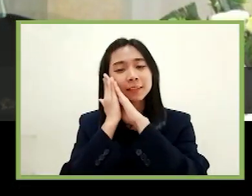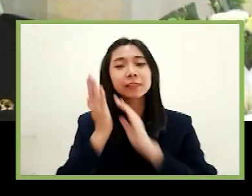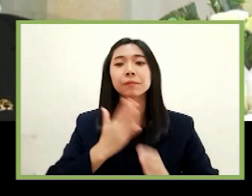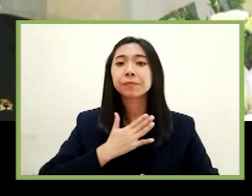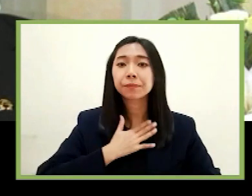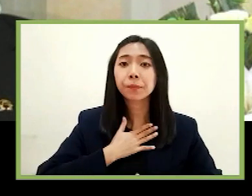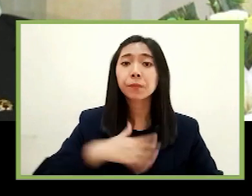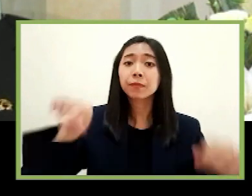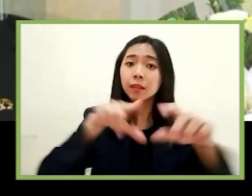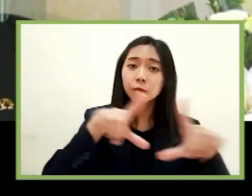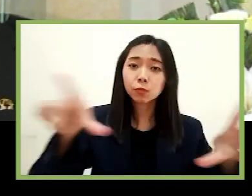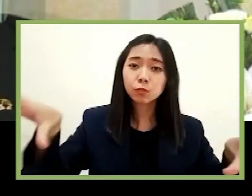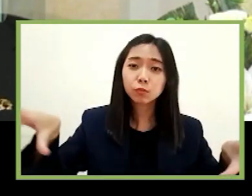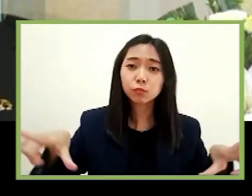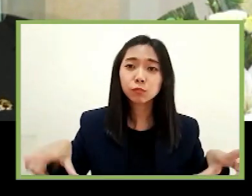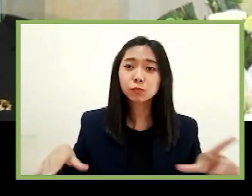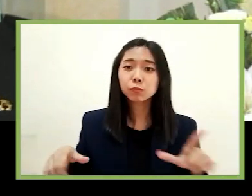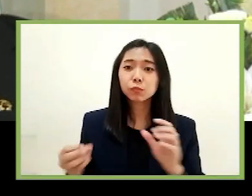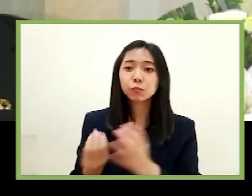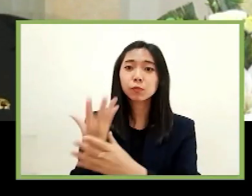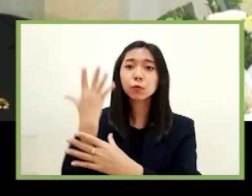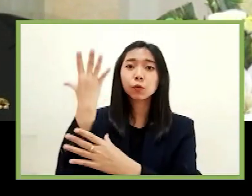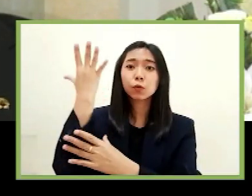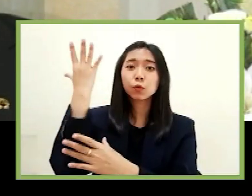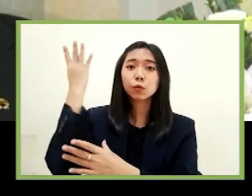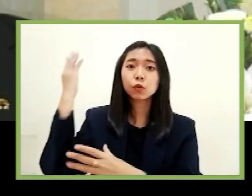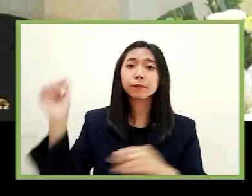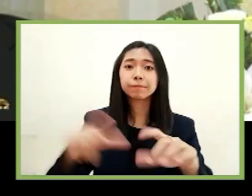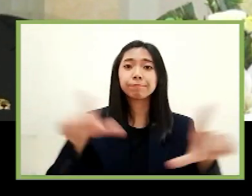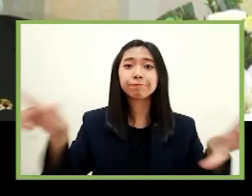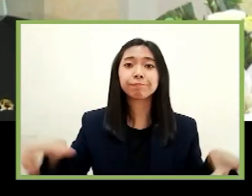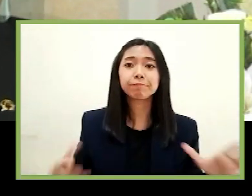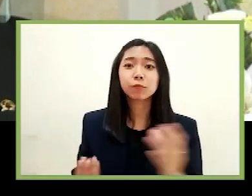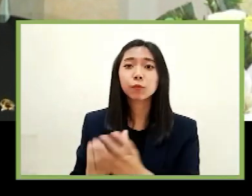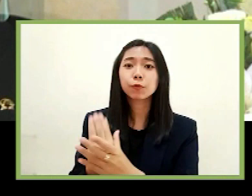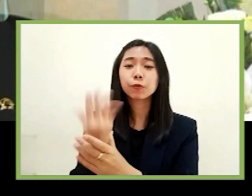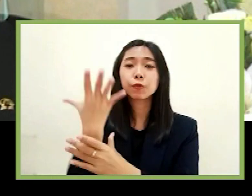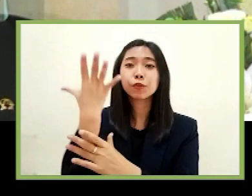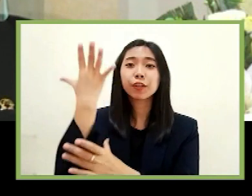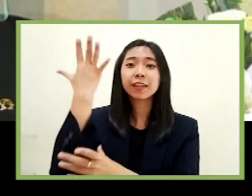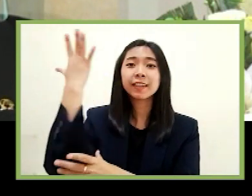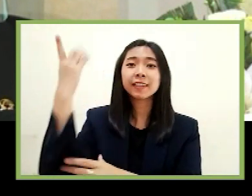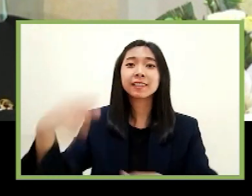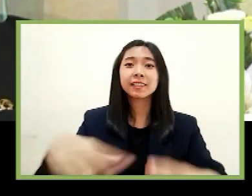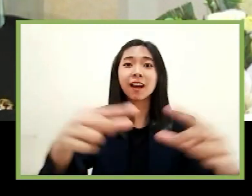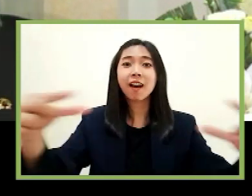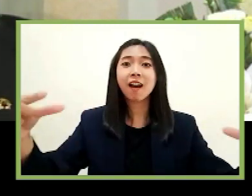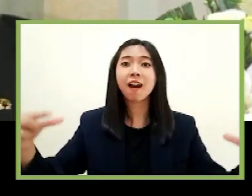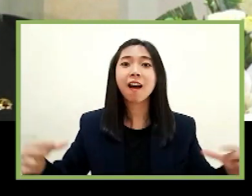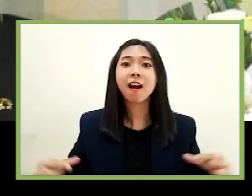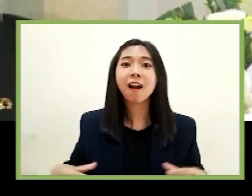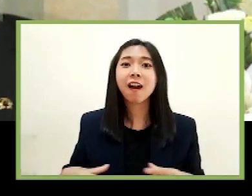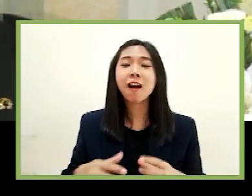tipe jomblo Hai di padang rumput hijau